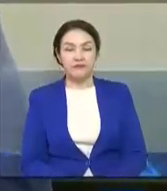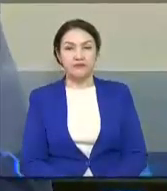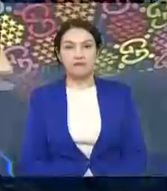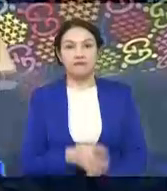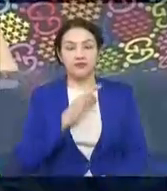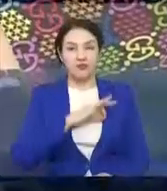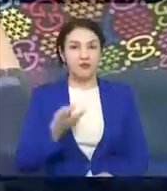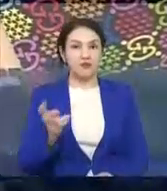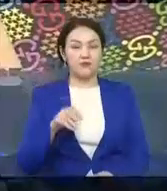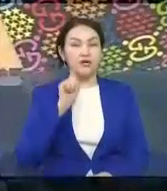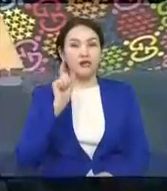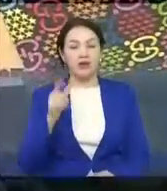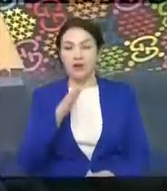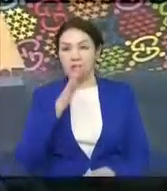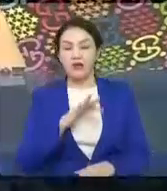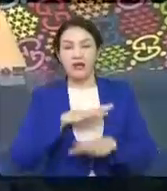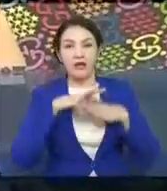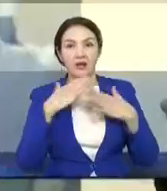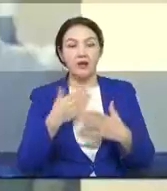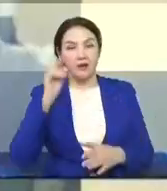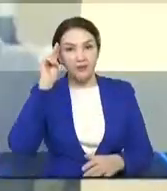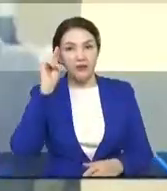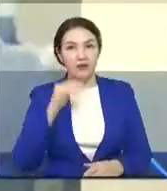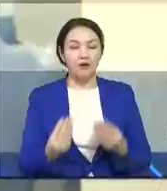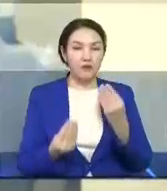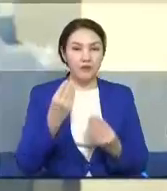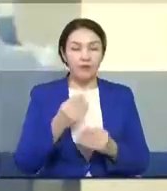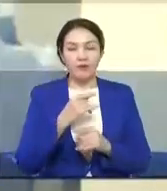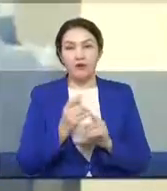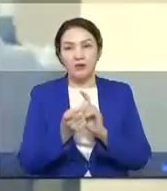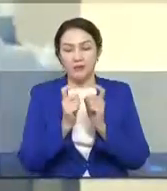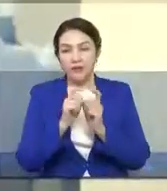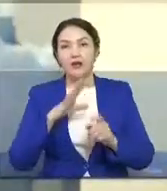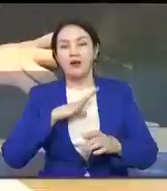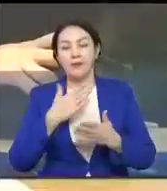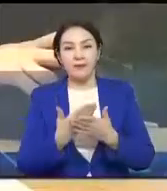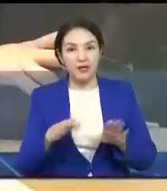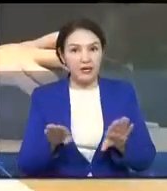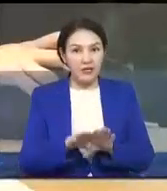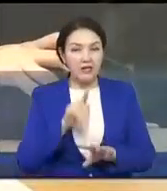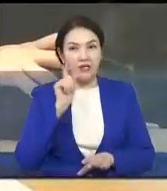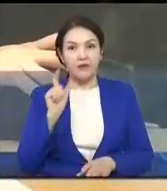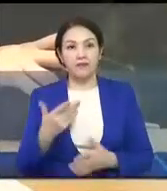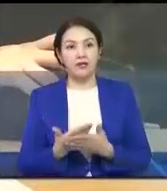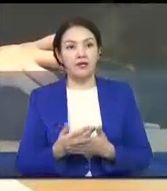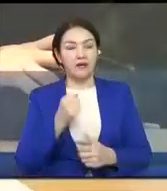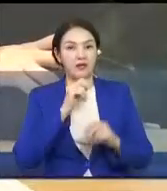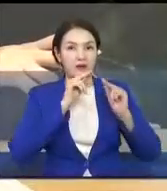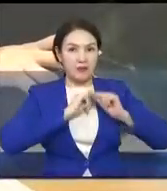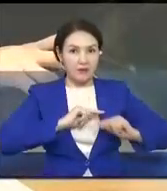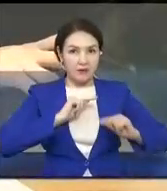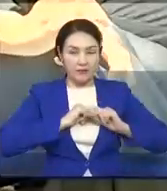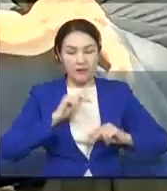келдім. Жастар қазіргі уақытта көп белең алған құмарлық ойындармен күресу жолдарын ұсынды. Сондай-ақ жас мамандарды жұмысқа